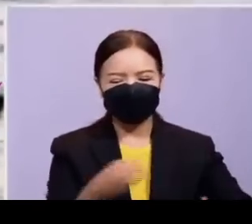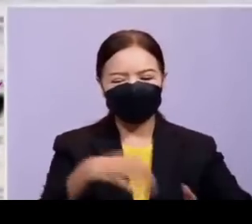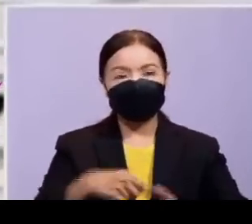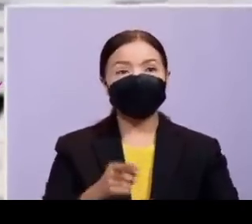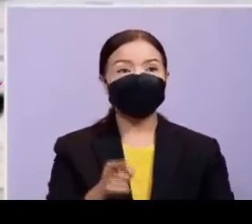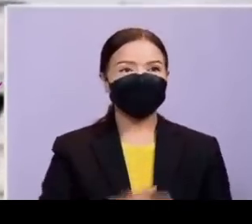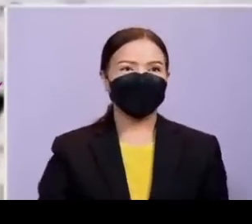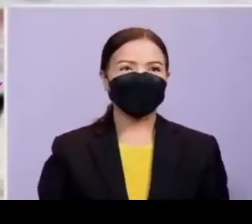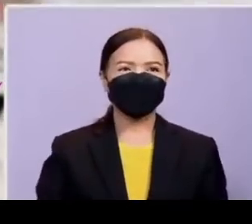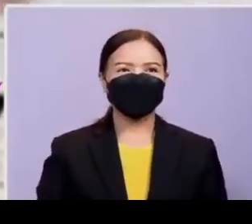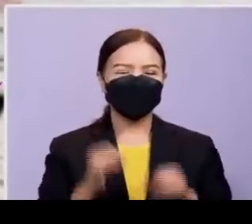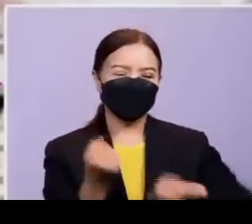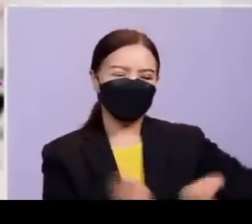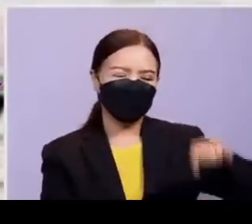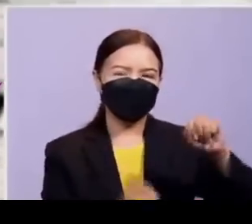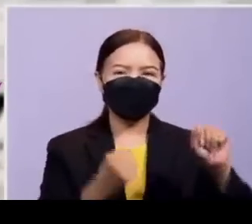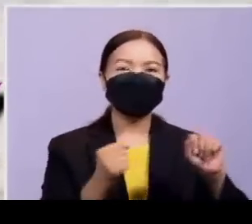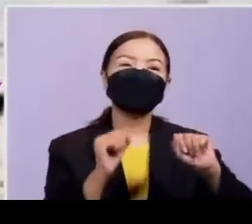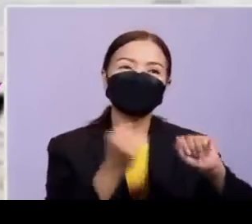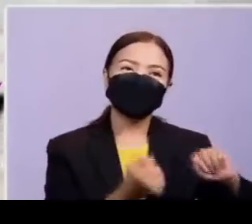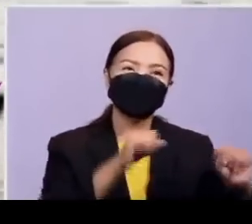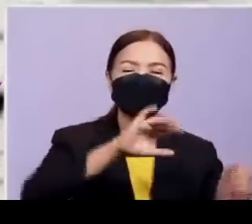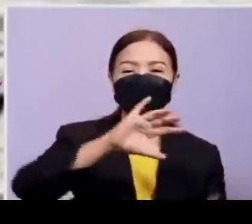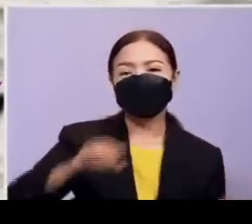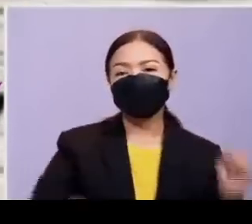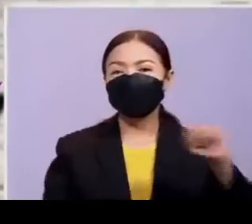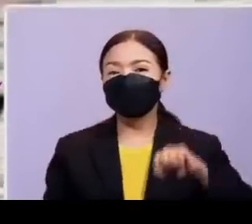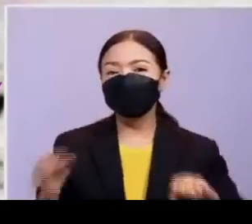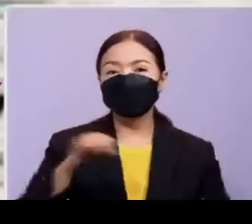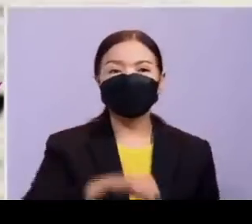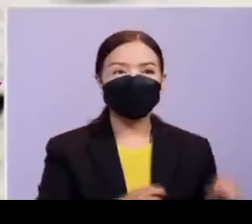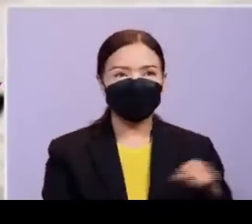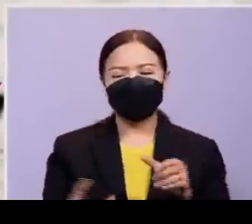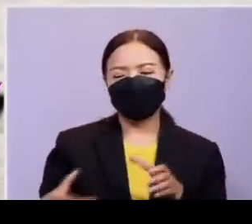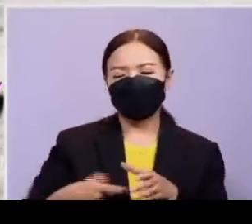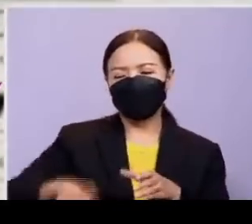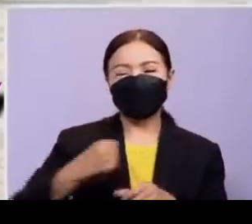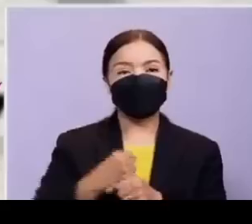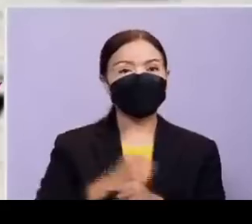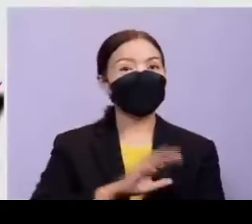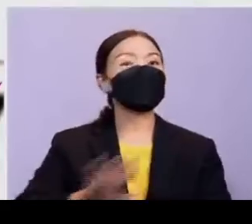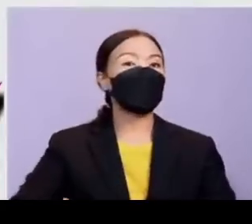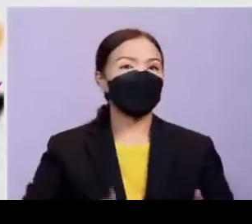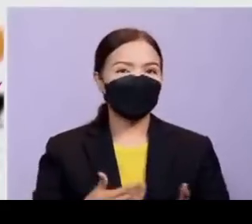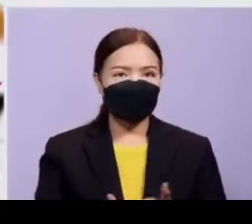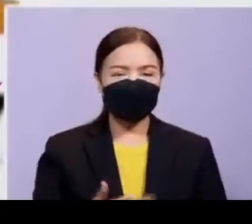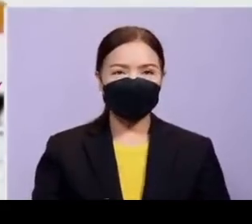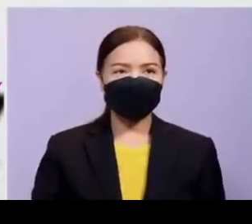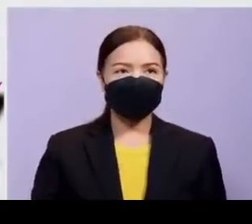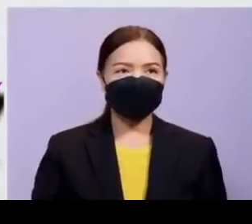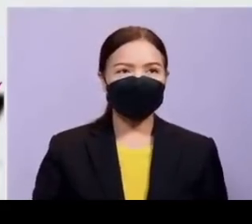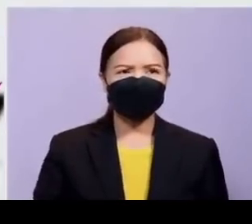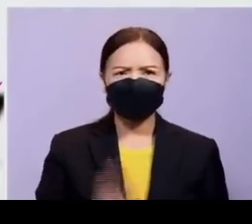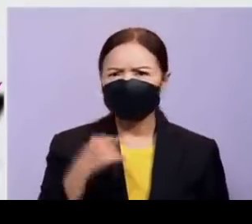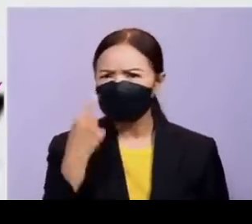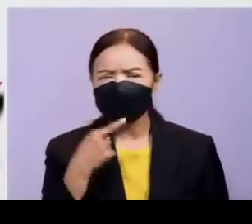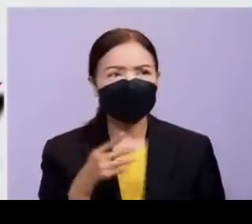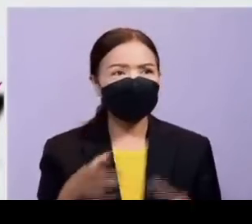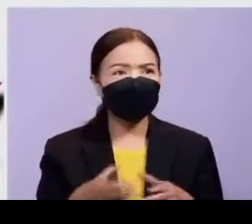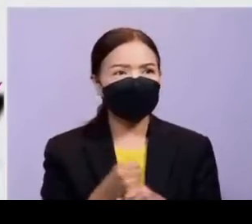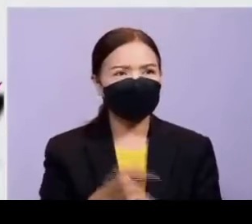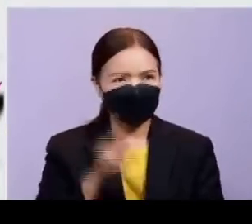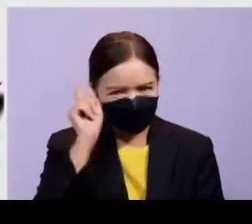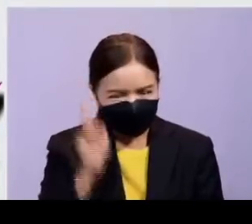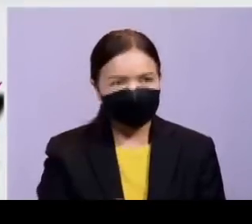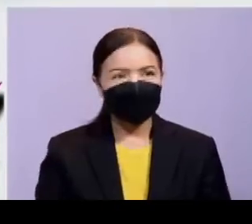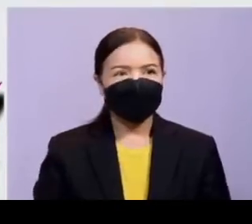ผู้ว่าพายเรือคายักพายเรือไปกับทีมงานทั้งหมดโอ้ยใครเป็นทีมงานท่านนี่จะ